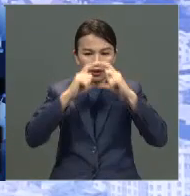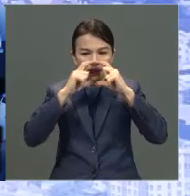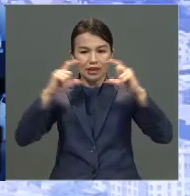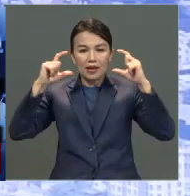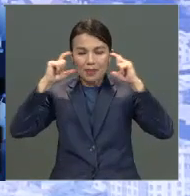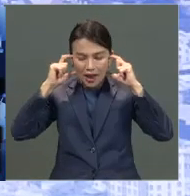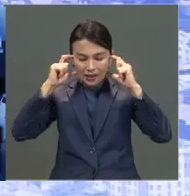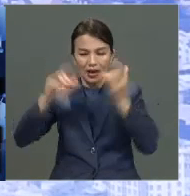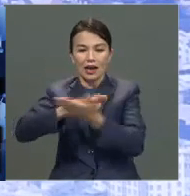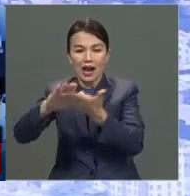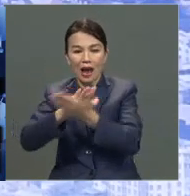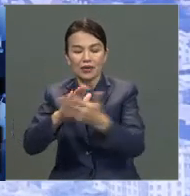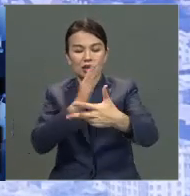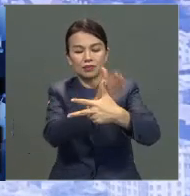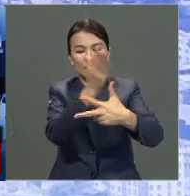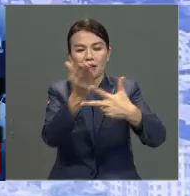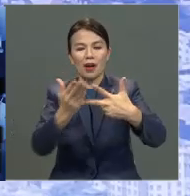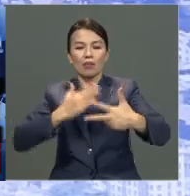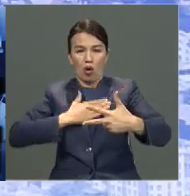ที่อยู่ห้างไว้ใส่แมสกันหมั่นล้างมือ 3